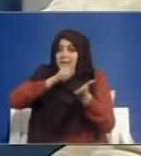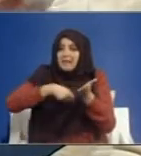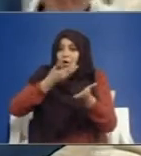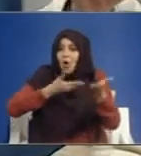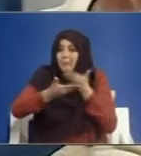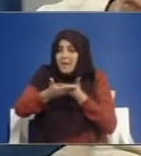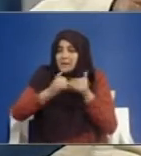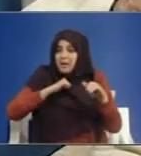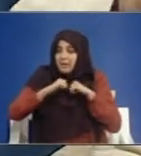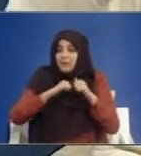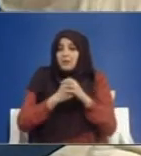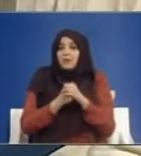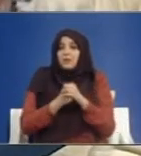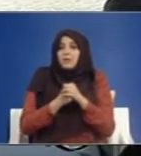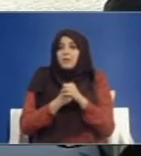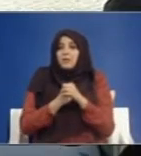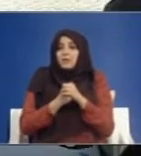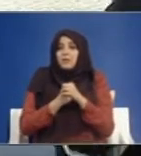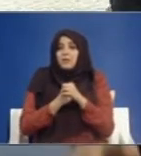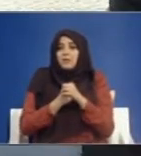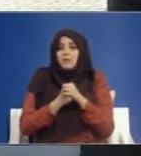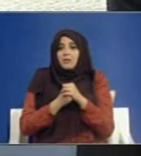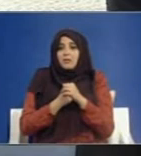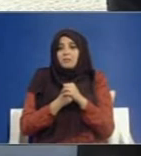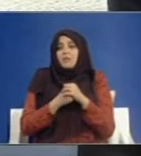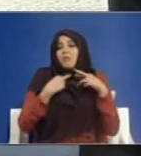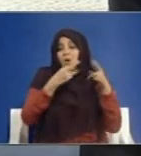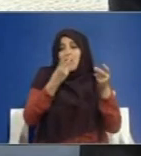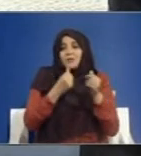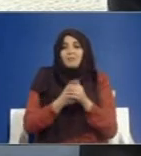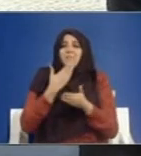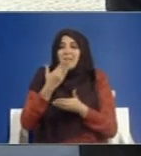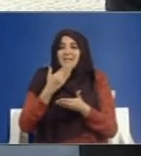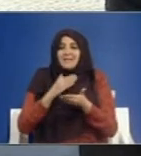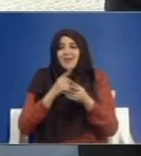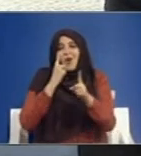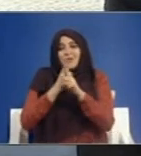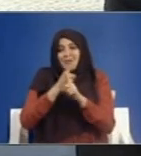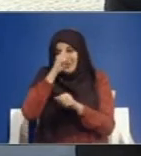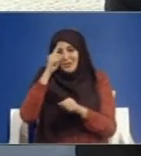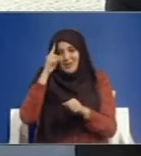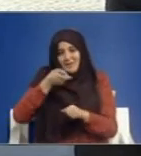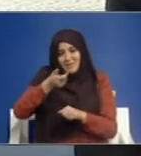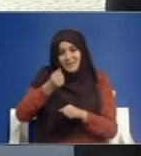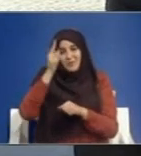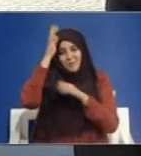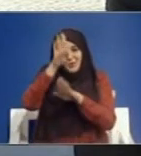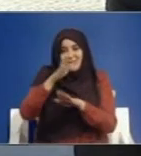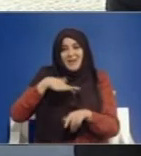الآخرين وتروح تسدد المبالغ للجهة. شكرا جزيلا للمشاهد الكرام، إلى أن قلت إن شاء الله في فرصة قادمة